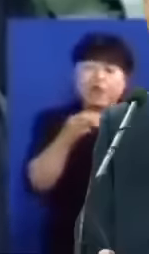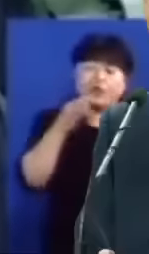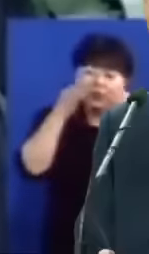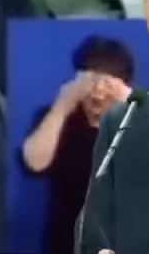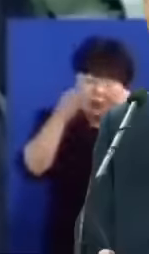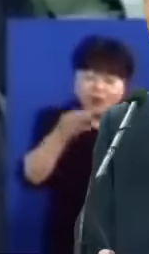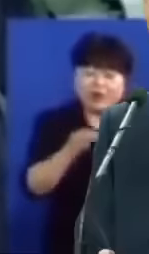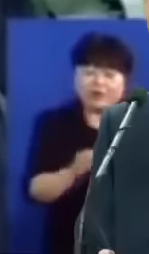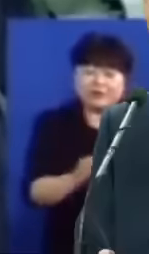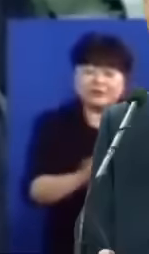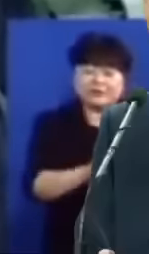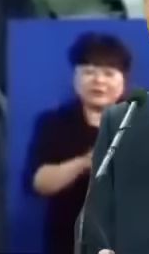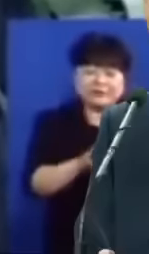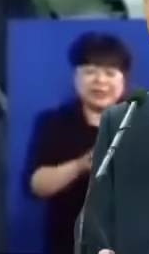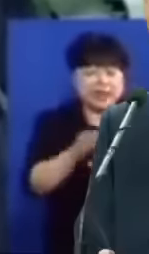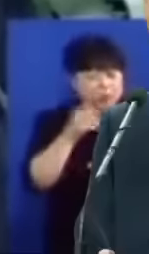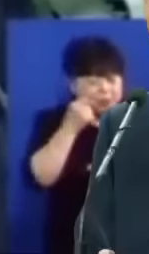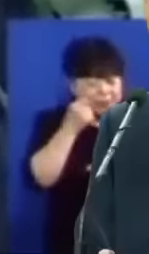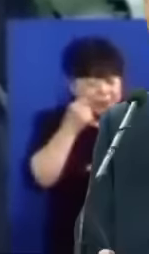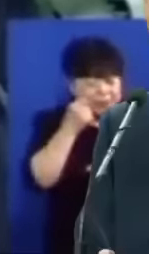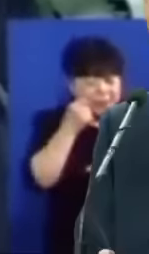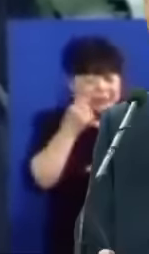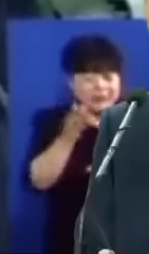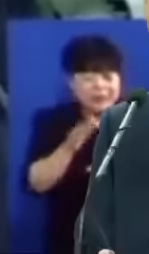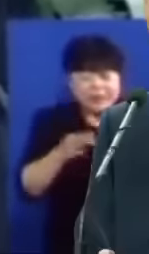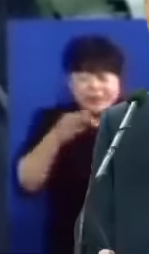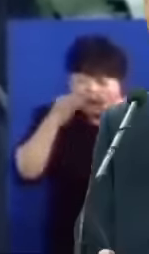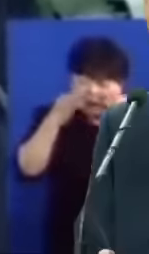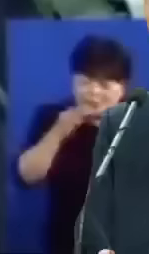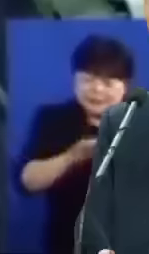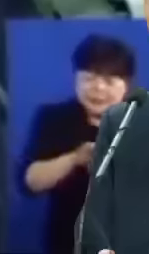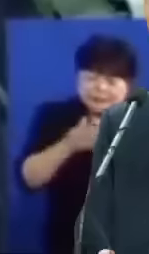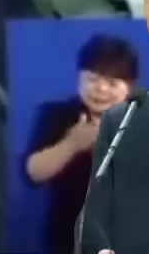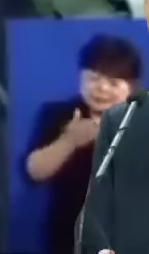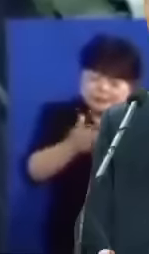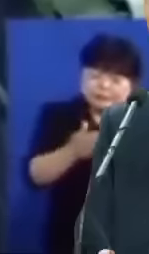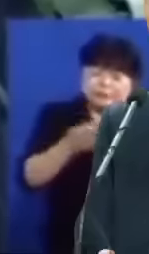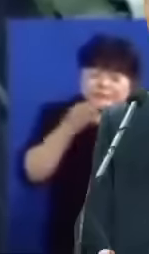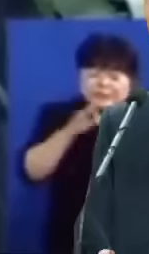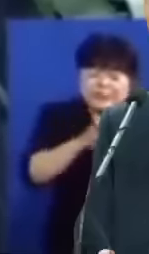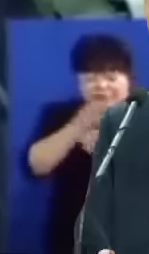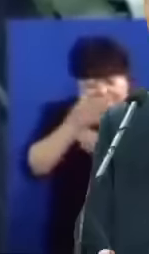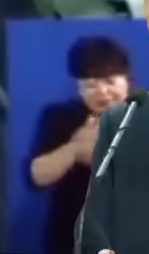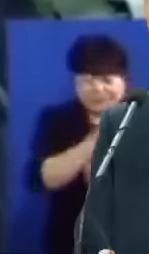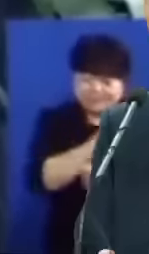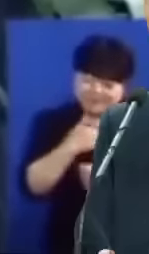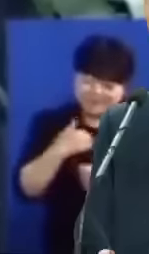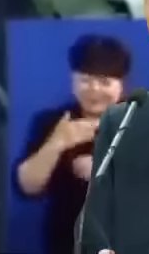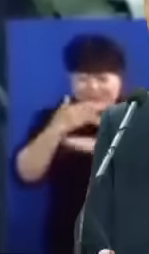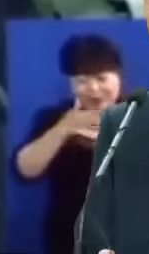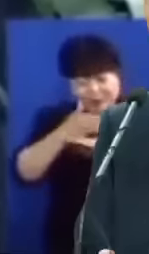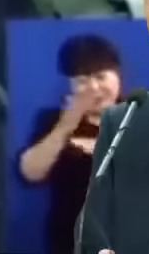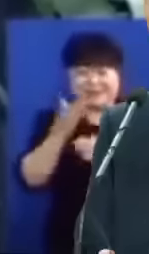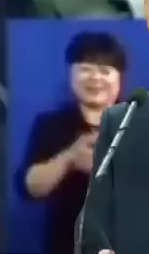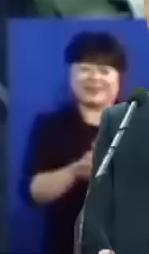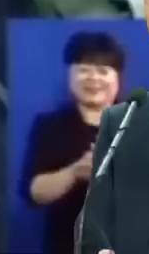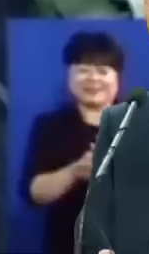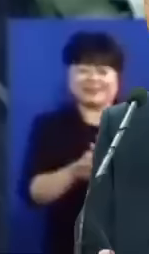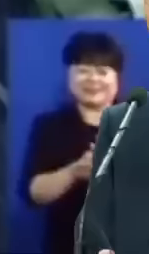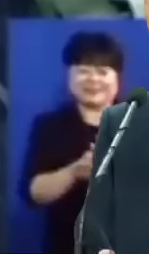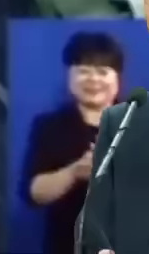되고 사랑하지 못할지라도 사랑하려고 애를 많이 써야 되고 사랑받으면 그로서 만족하고 감사할 줄 알아야 되는